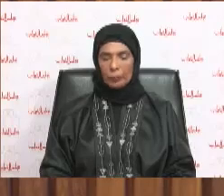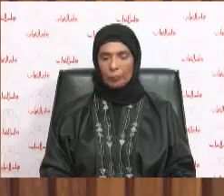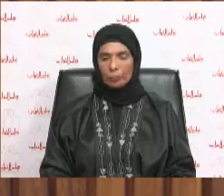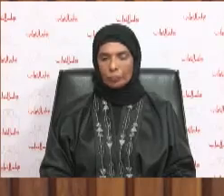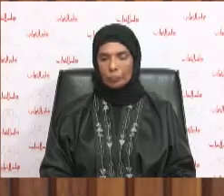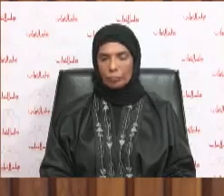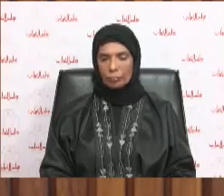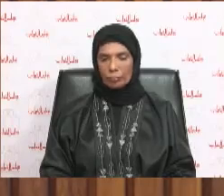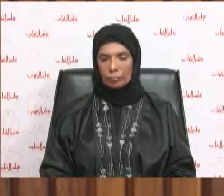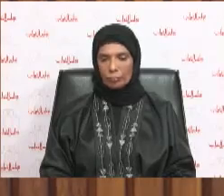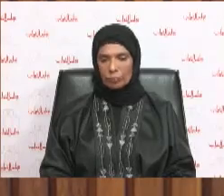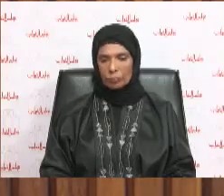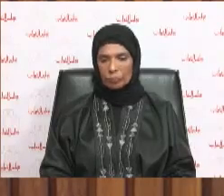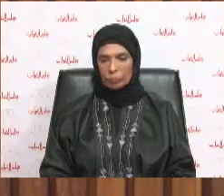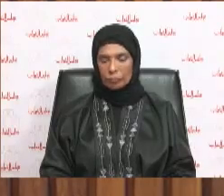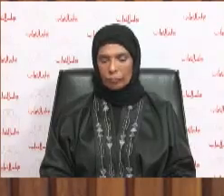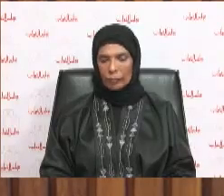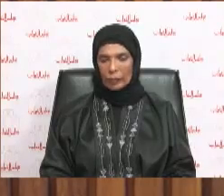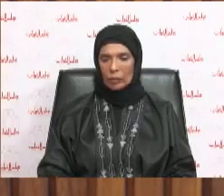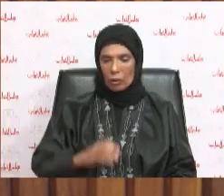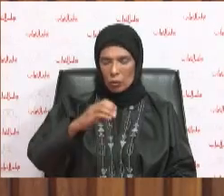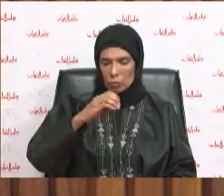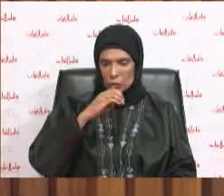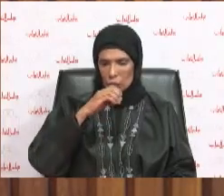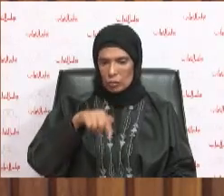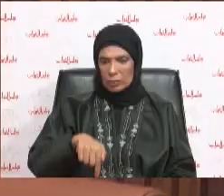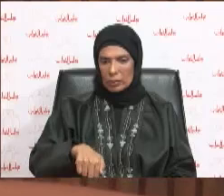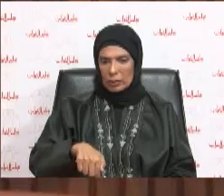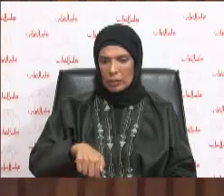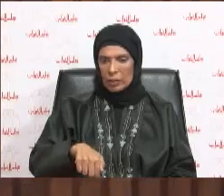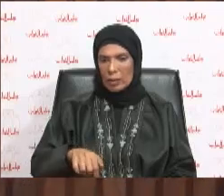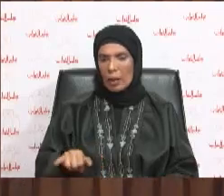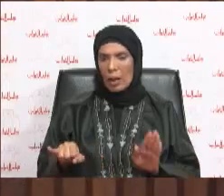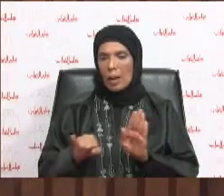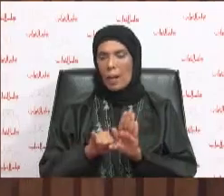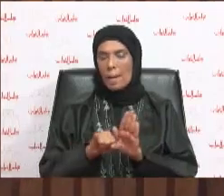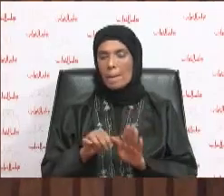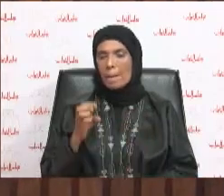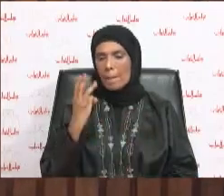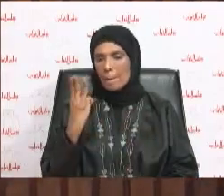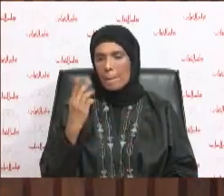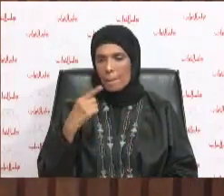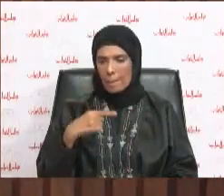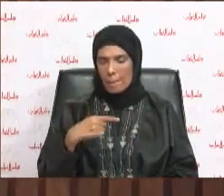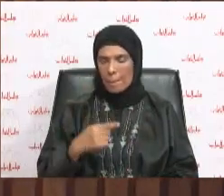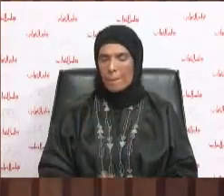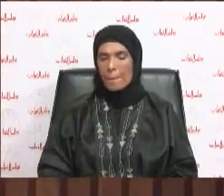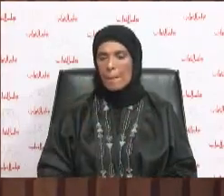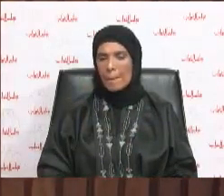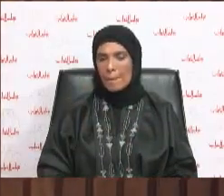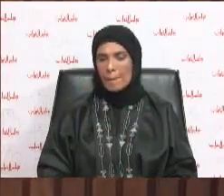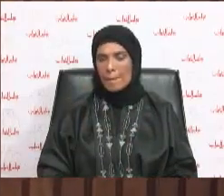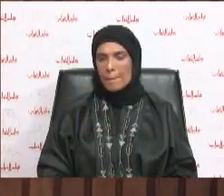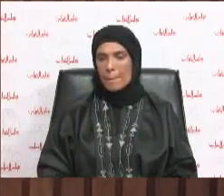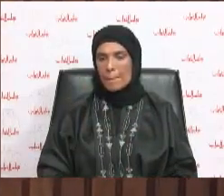شكرا للأخ رئيس. بس إجابة على المادة 13، المادة 13 وضعت على